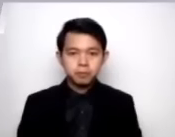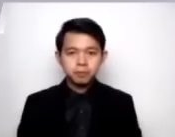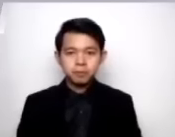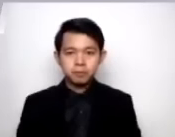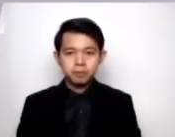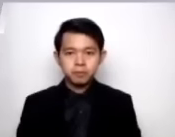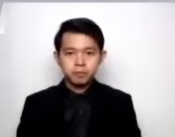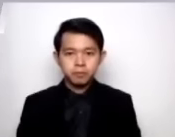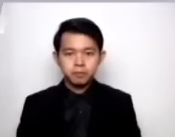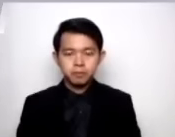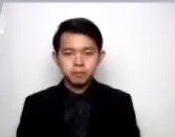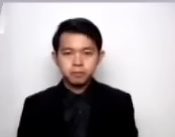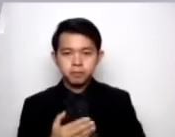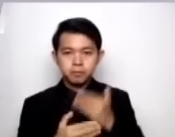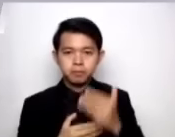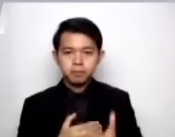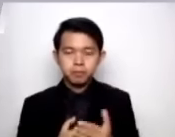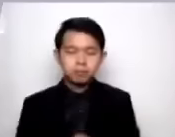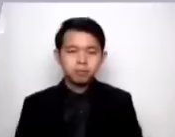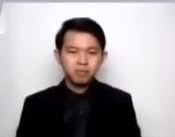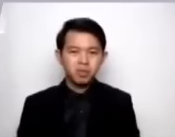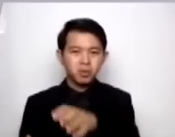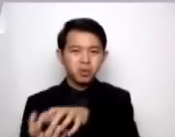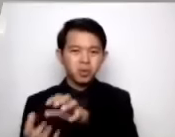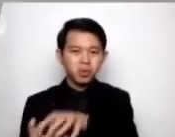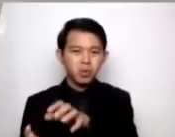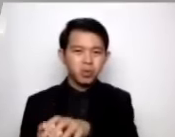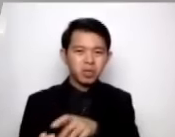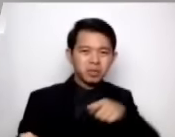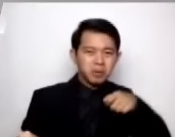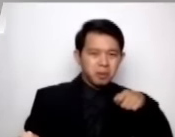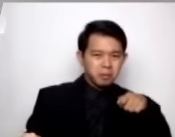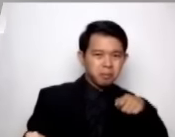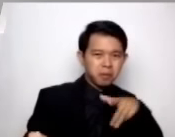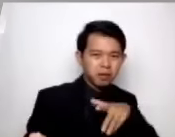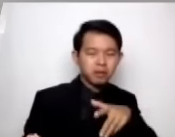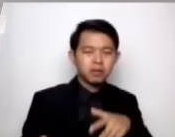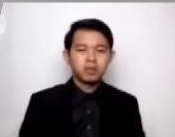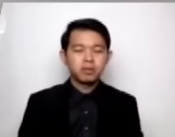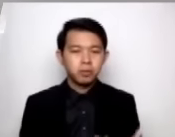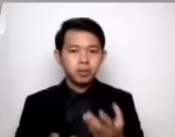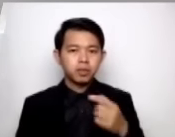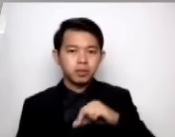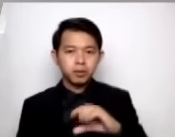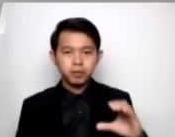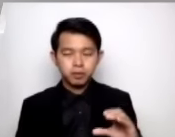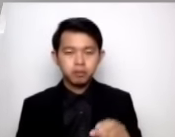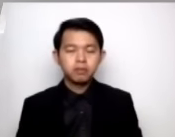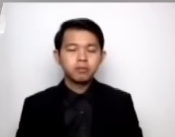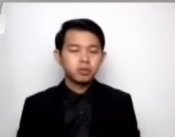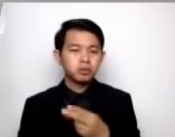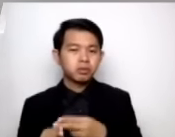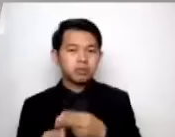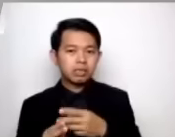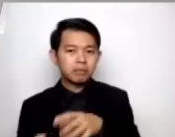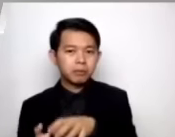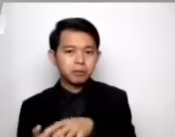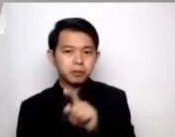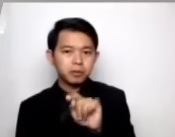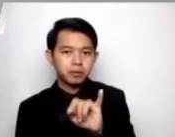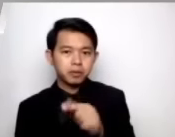Isang aso naman ang pinana sa Bacolod City. Sinaklolohan ng isang NGO ang asong si Tiger na ayon sa sumbong ng isang